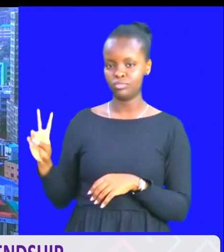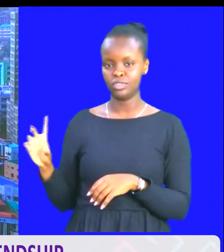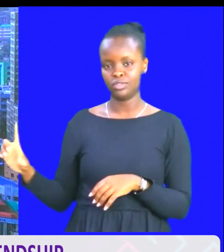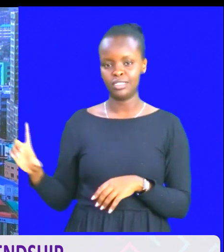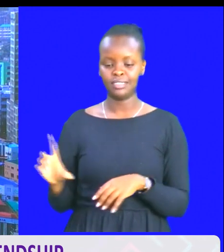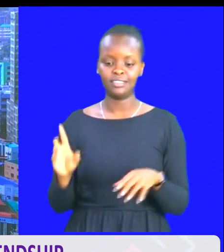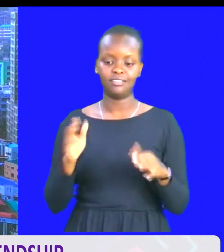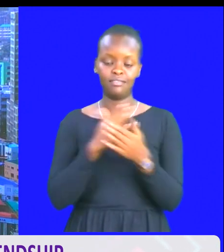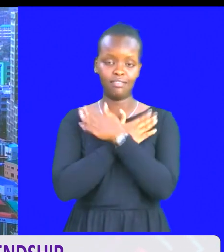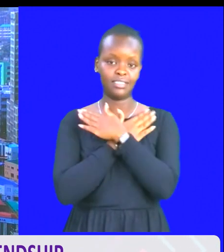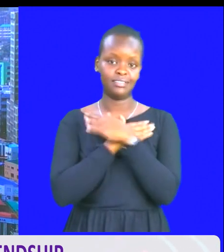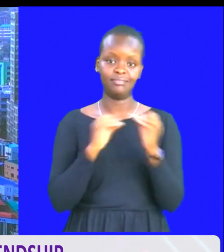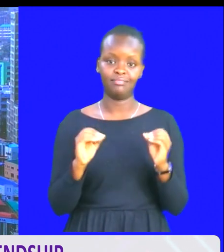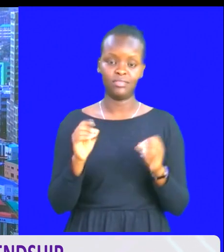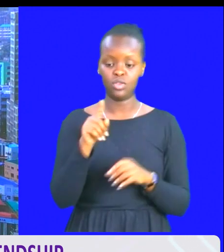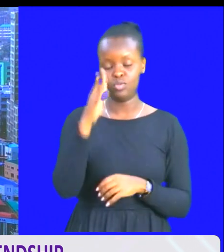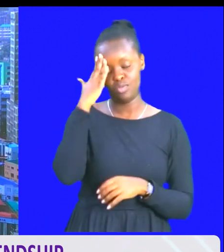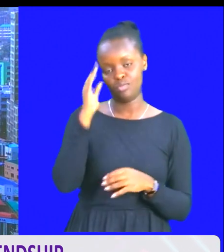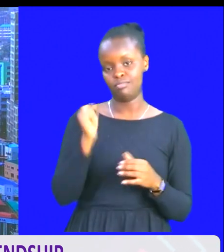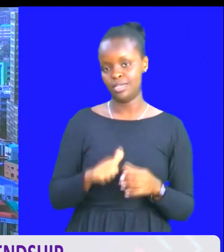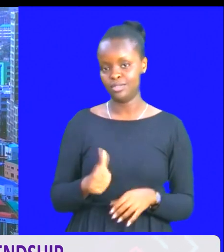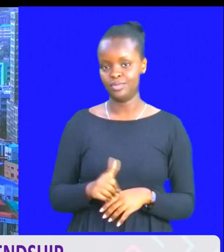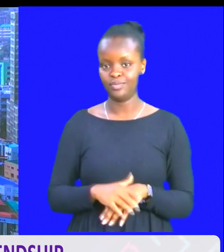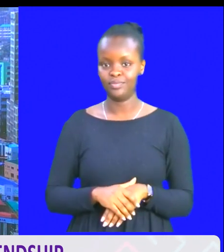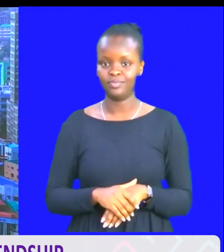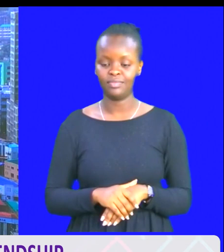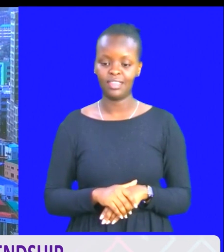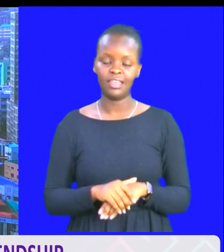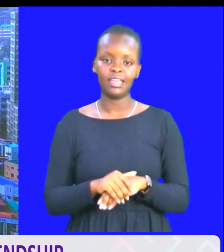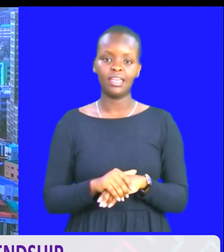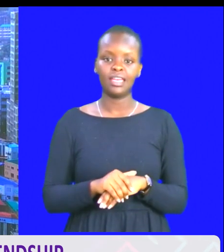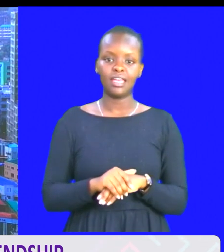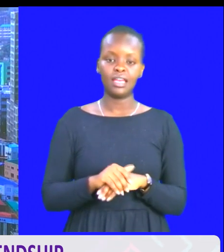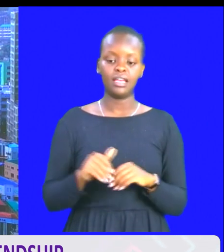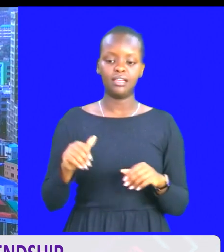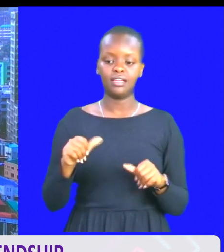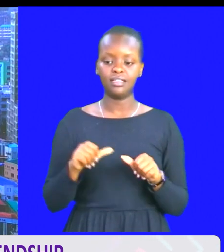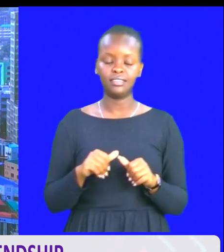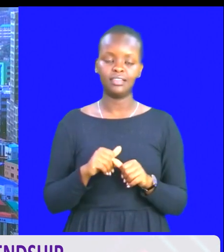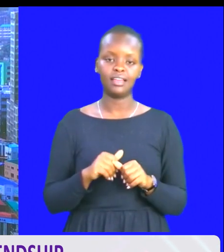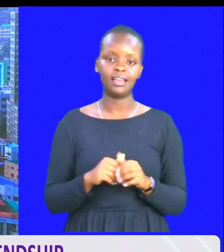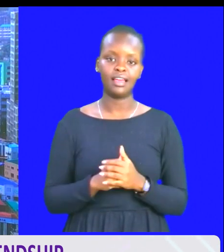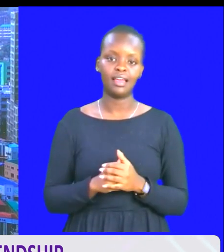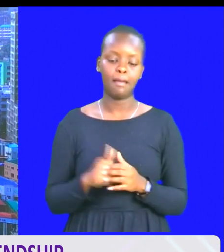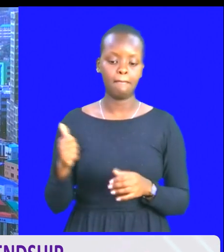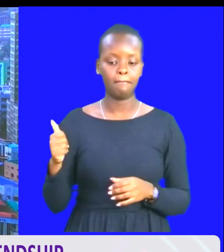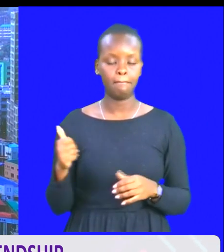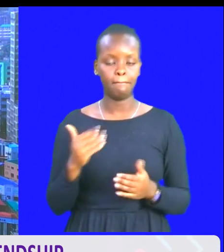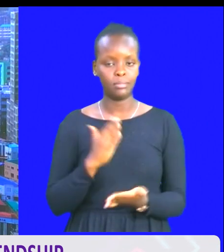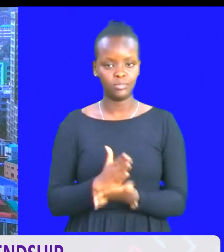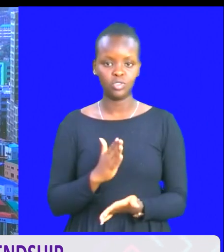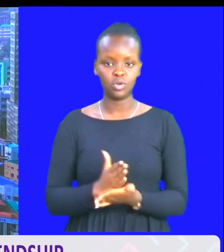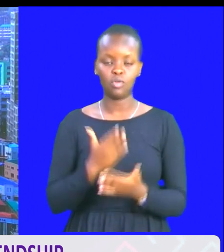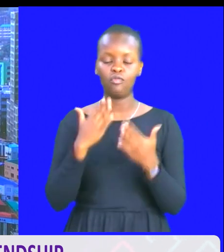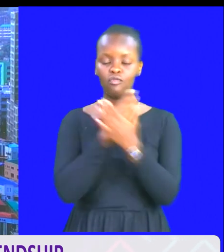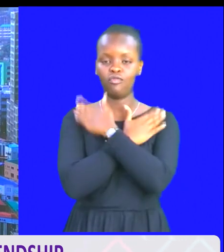wewe hujatambua ndio sasa anasema hapo na the SI unit ni nini bora ni wa true yeah ndio hiyo bora the SI unit bora ni wa true hata kwenye